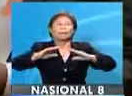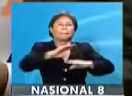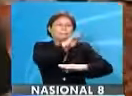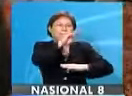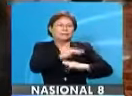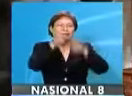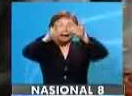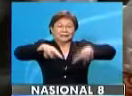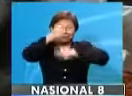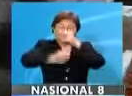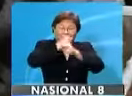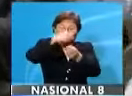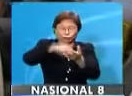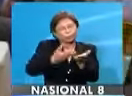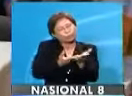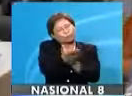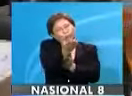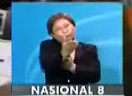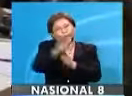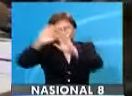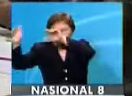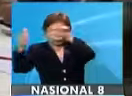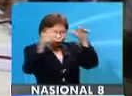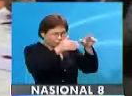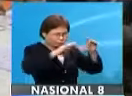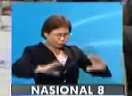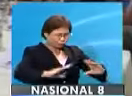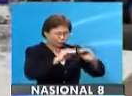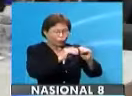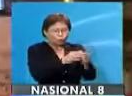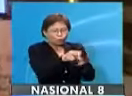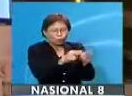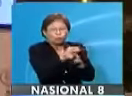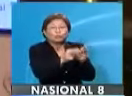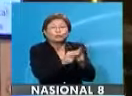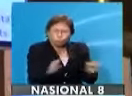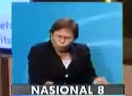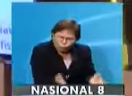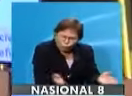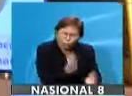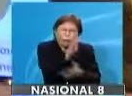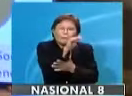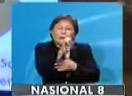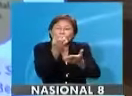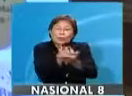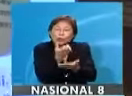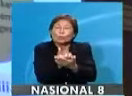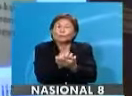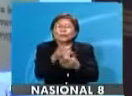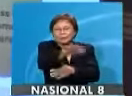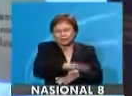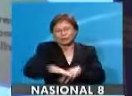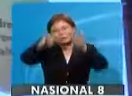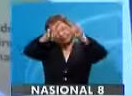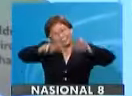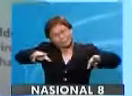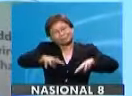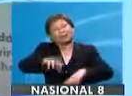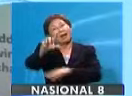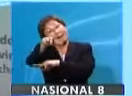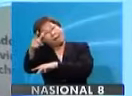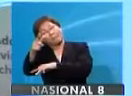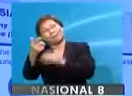ASEAN tahun ini secara langsung mengalih fokus persidangan kepada usaha merangsang pertumbuhan bioekonomi di rantau ASEAN